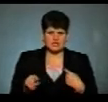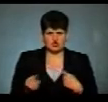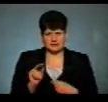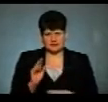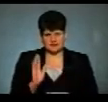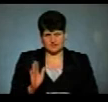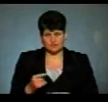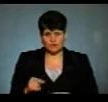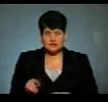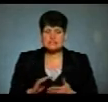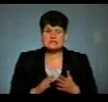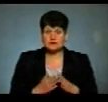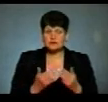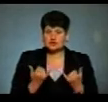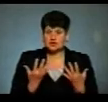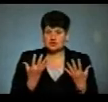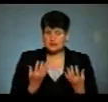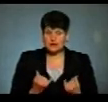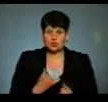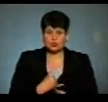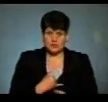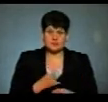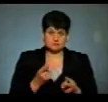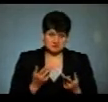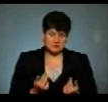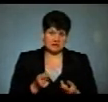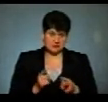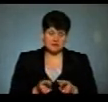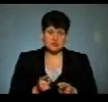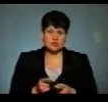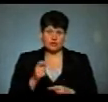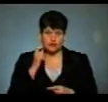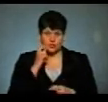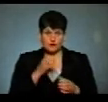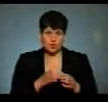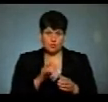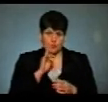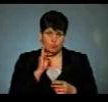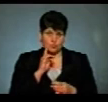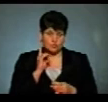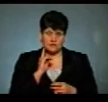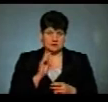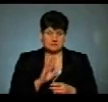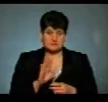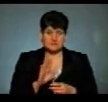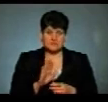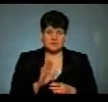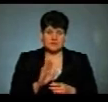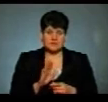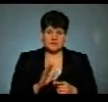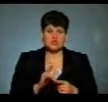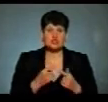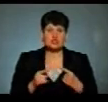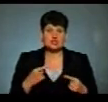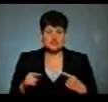статистику. Станом на сьогоднішній день у нас, так, дійсно, вікові групи дещо молодші, аніж ми це